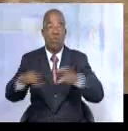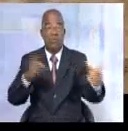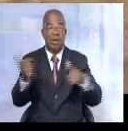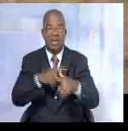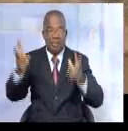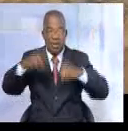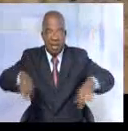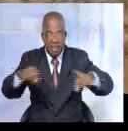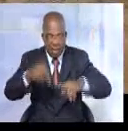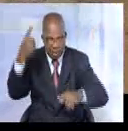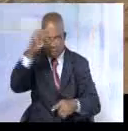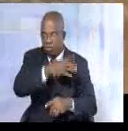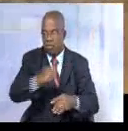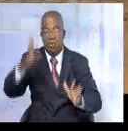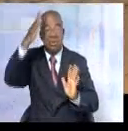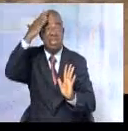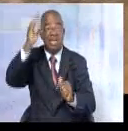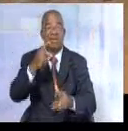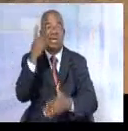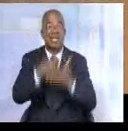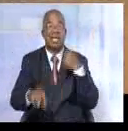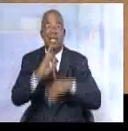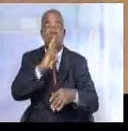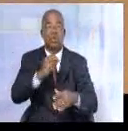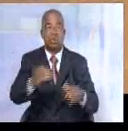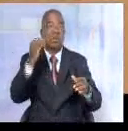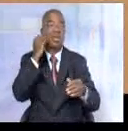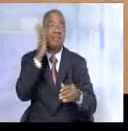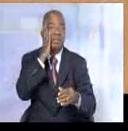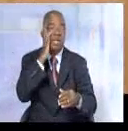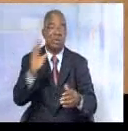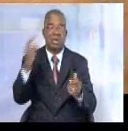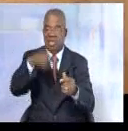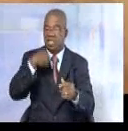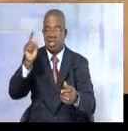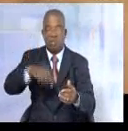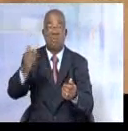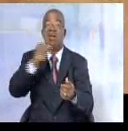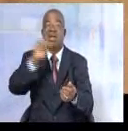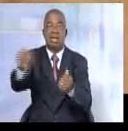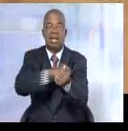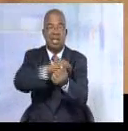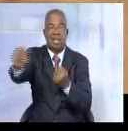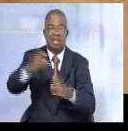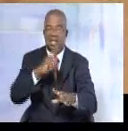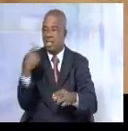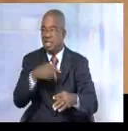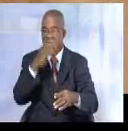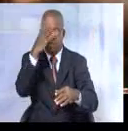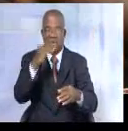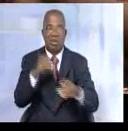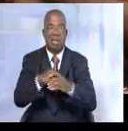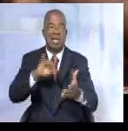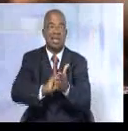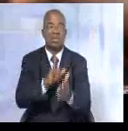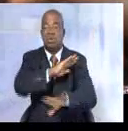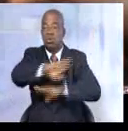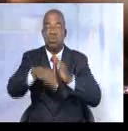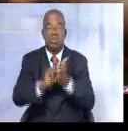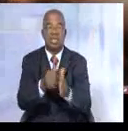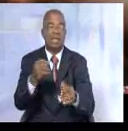locales pour savoir quelles sont les maisons touchées, qui les habite, pour faire des évaluations, etc. Tout ce dossier est actuellement prêt